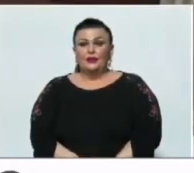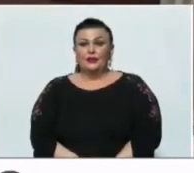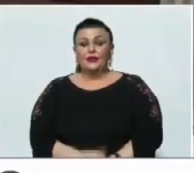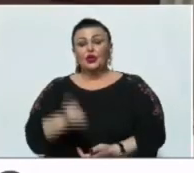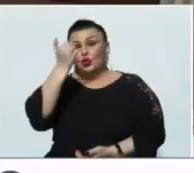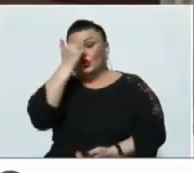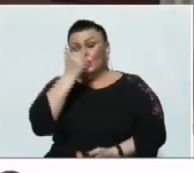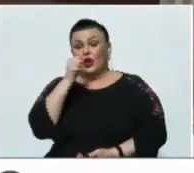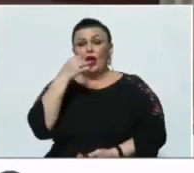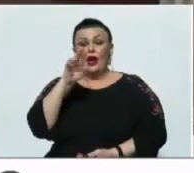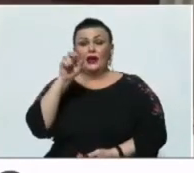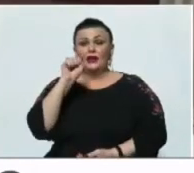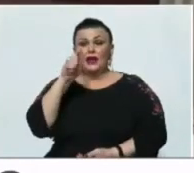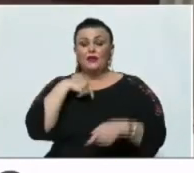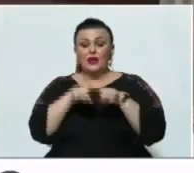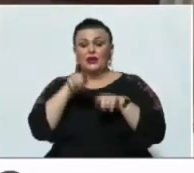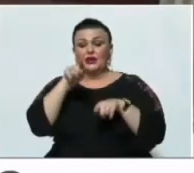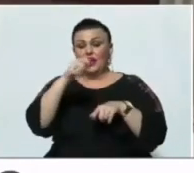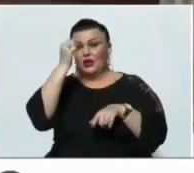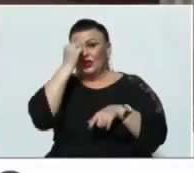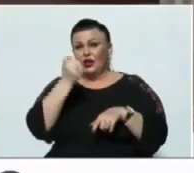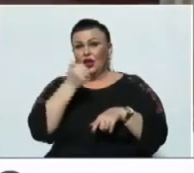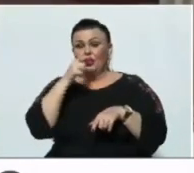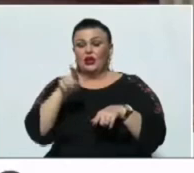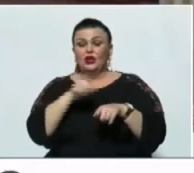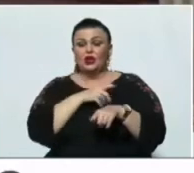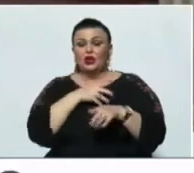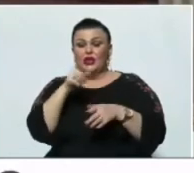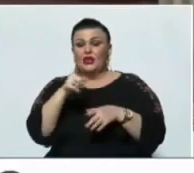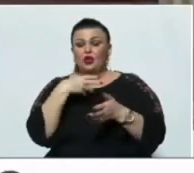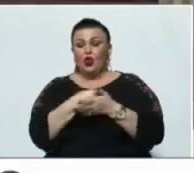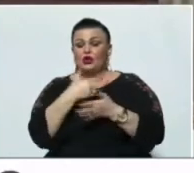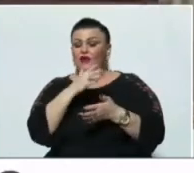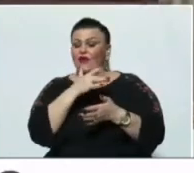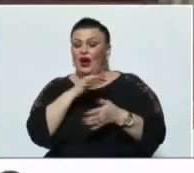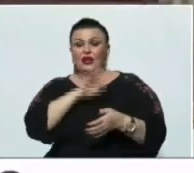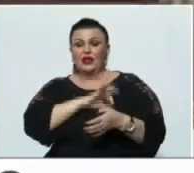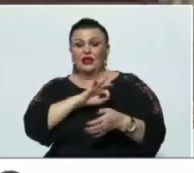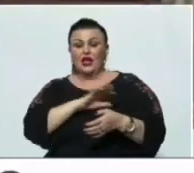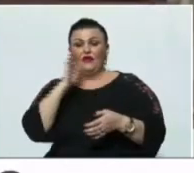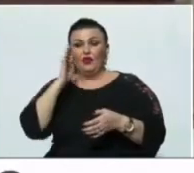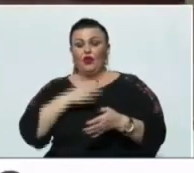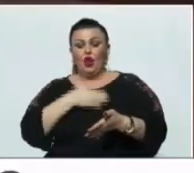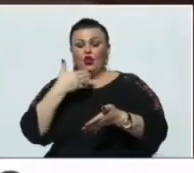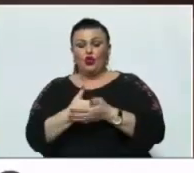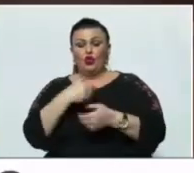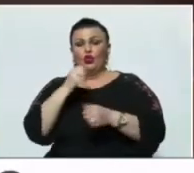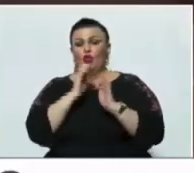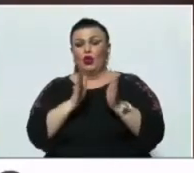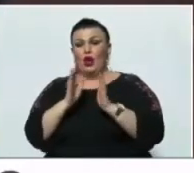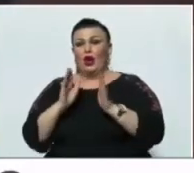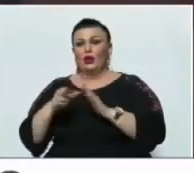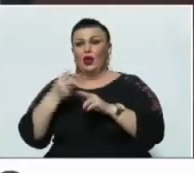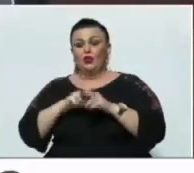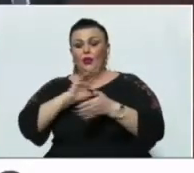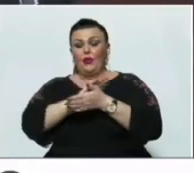Çox sağ olun Aydan. Əslində biz sizə təşəkkür edirik. Çünki siz öz vaxtınızı sərf edirsiniz, könüllülük qaydada bu